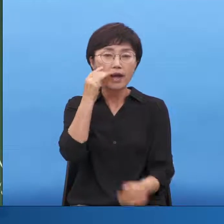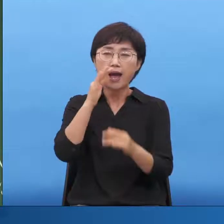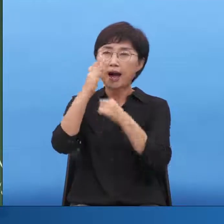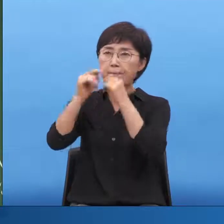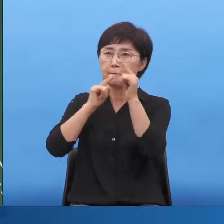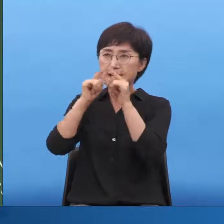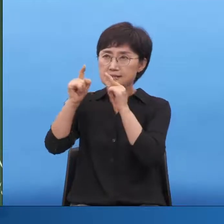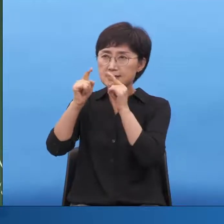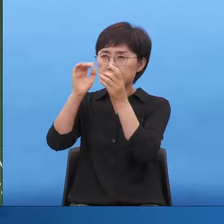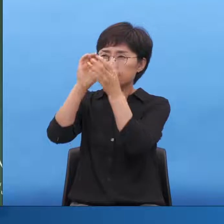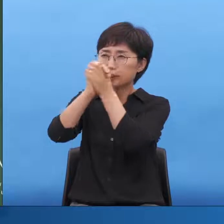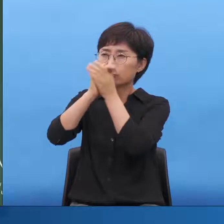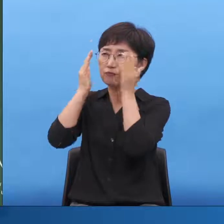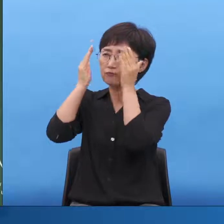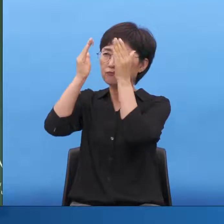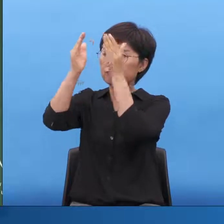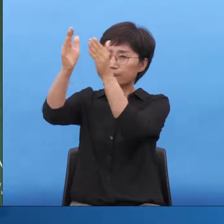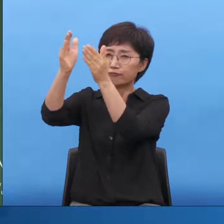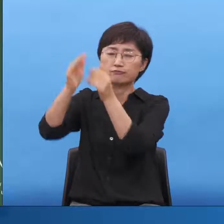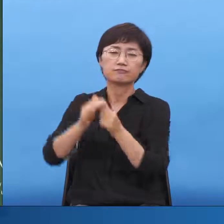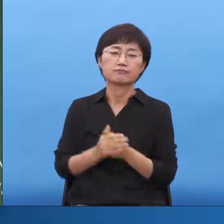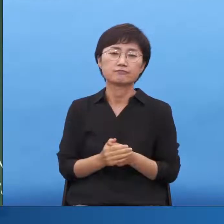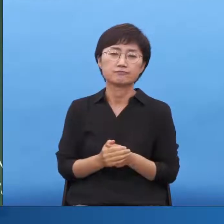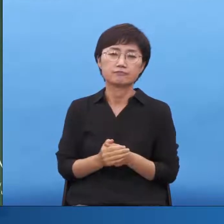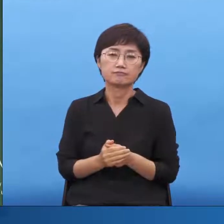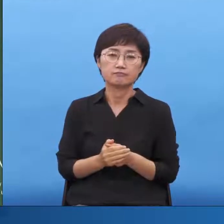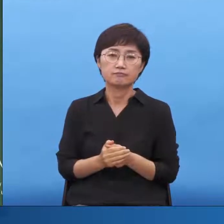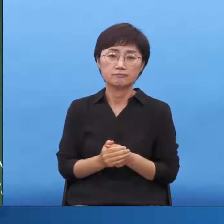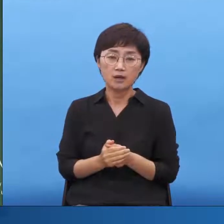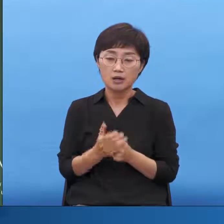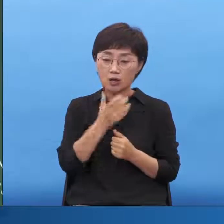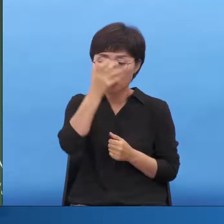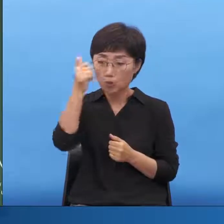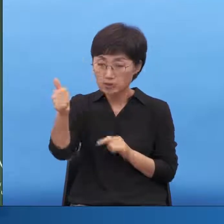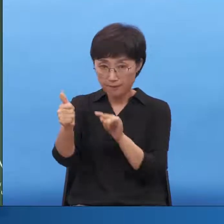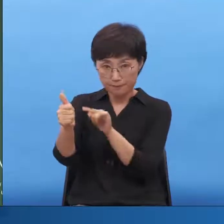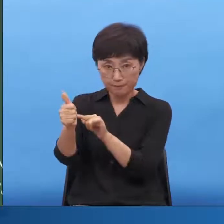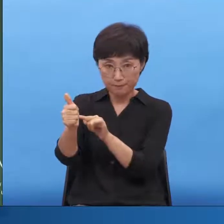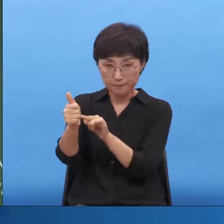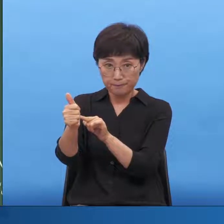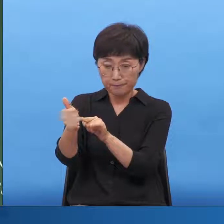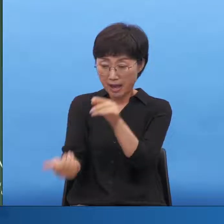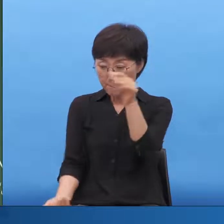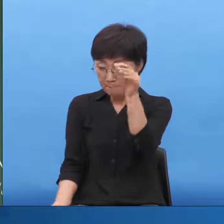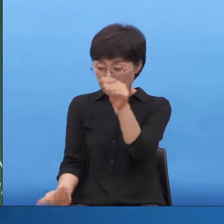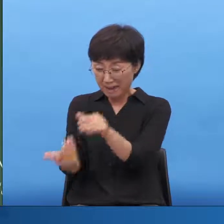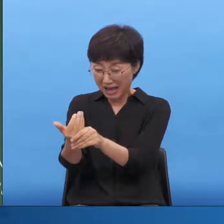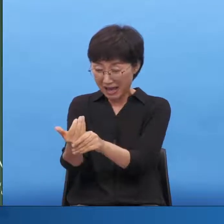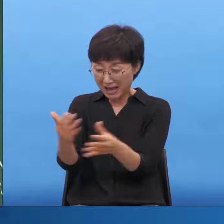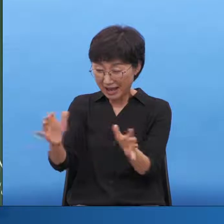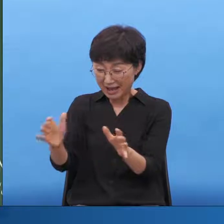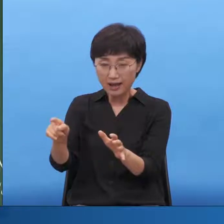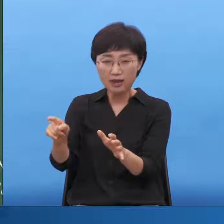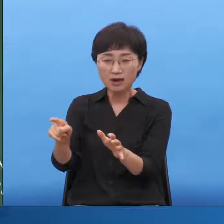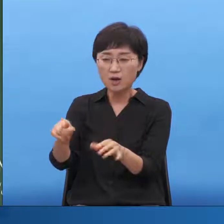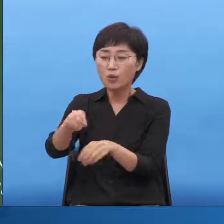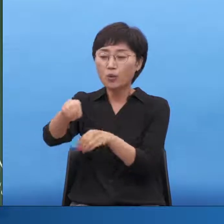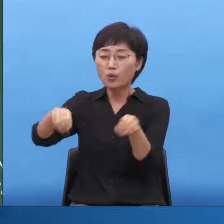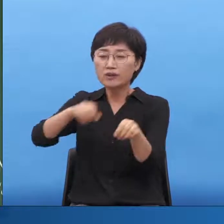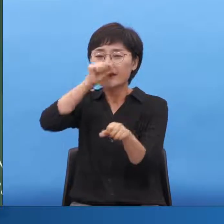렘넌트无论遇到任何事情都应该没关系，对吧？ 예, 요셉에게 큰 일이 왔는데 그게 오히려 더 기회.